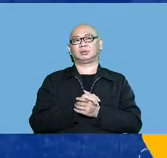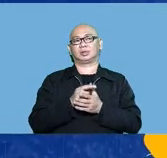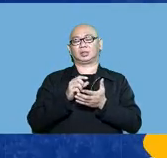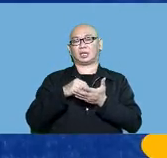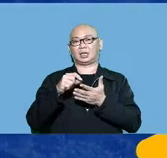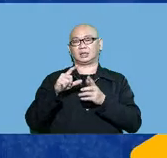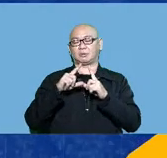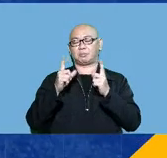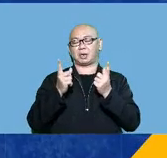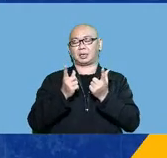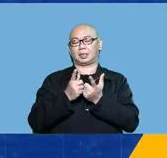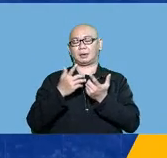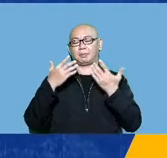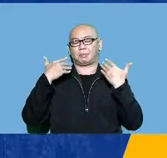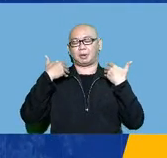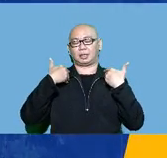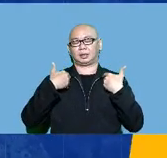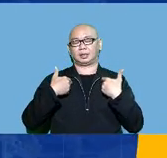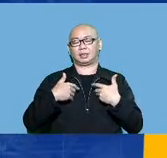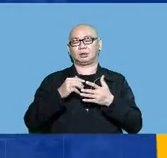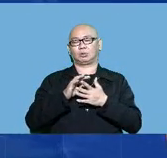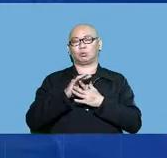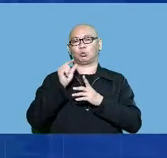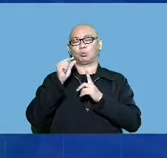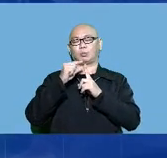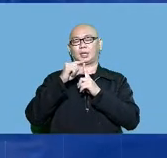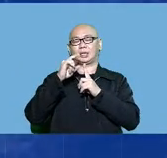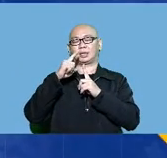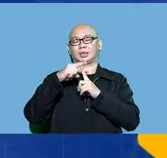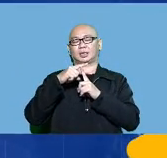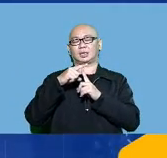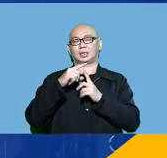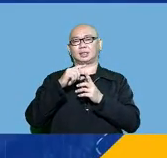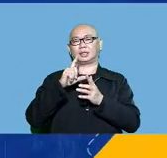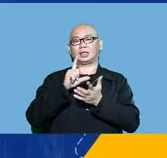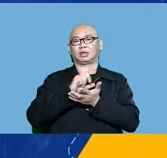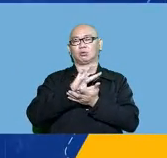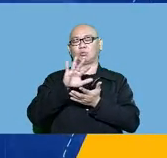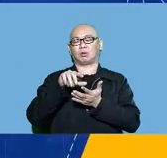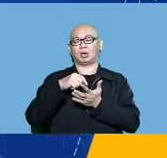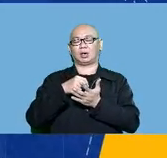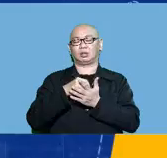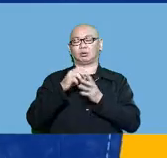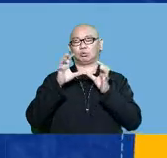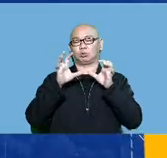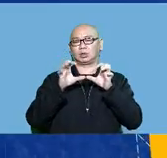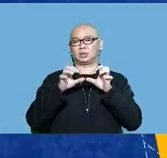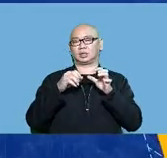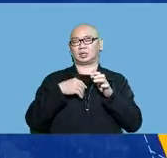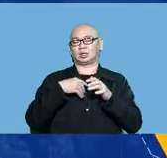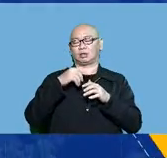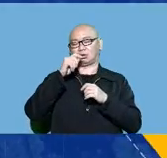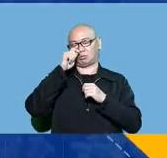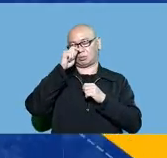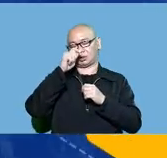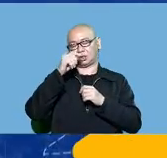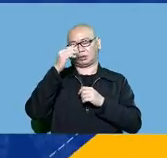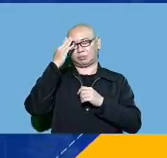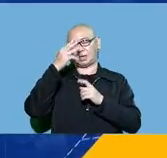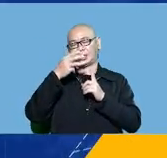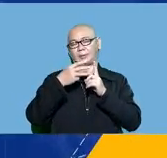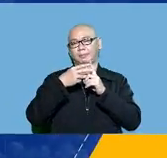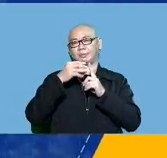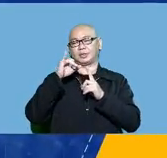Lembaga Badan UPT di lingkungan UNES. Yang saya hormati Kepala Biro di lingkungan